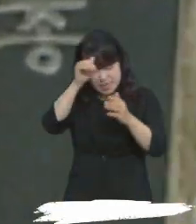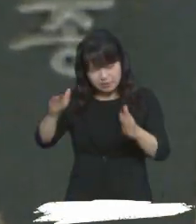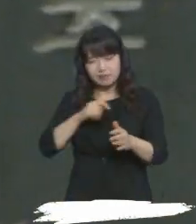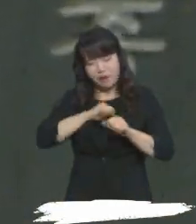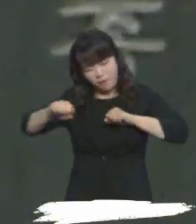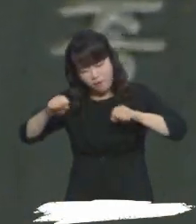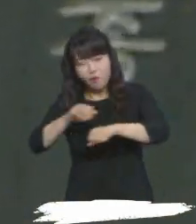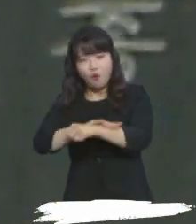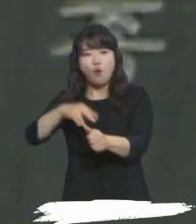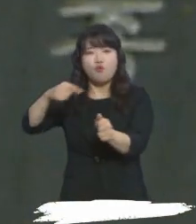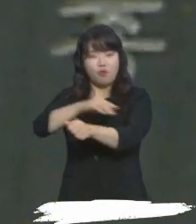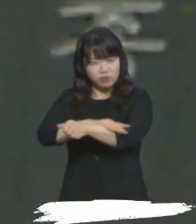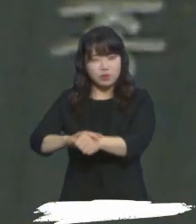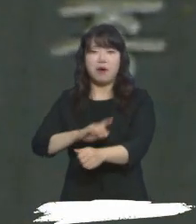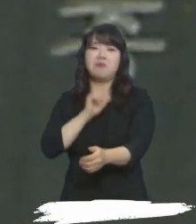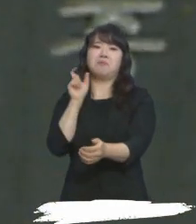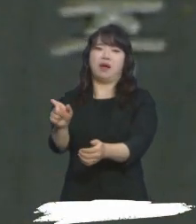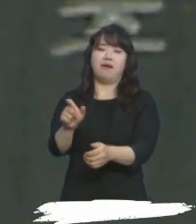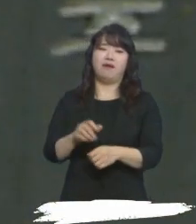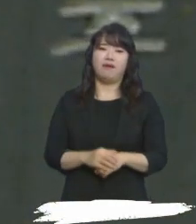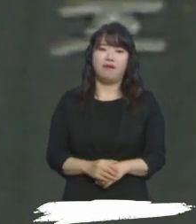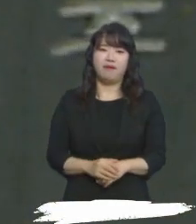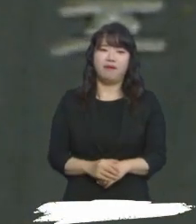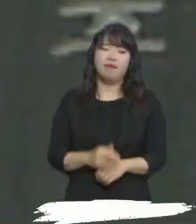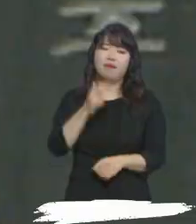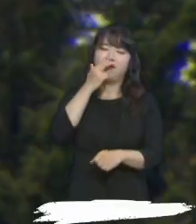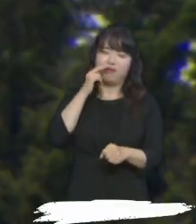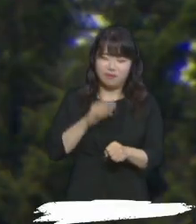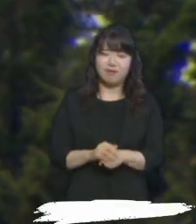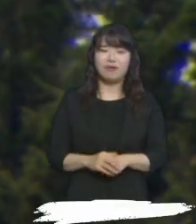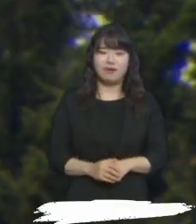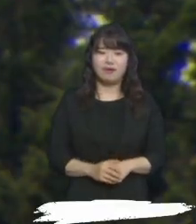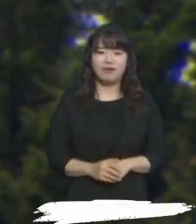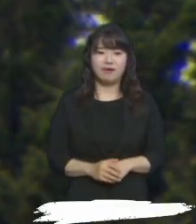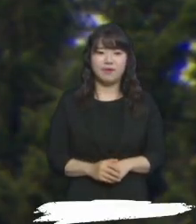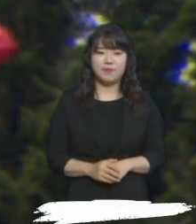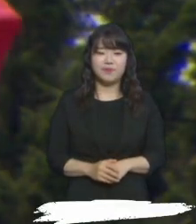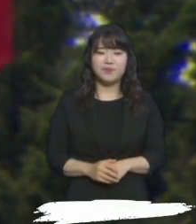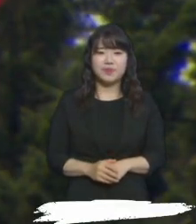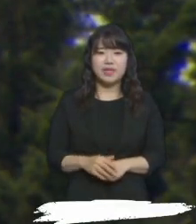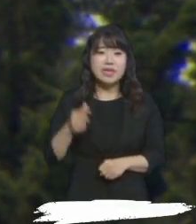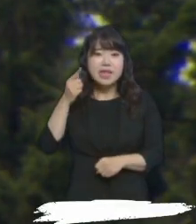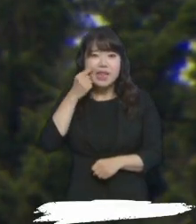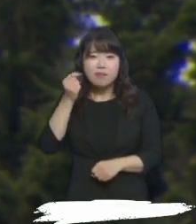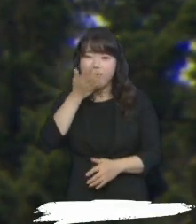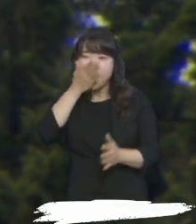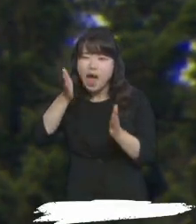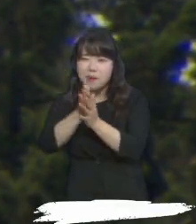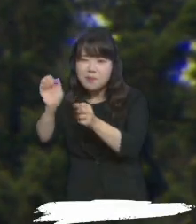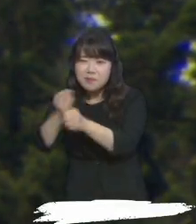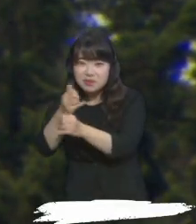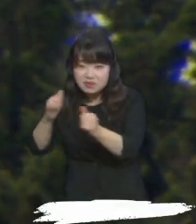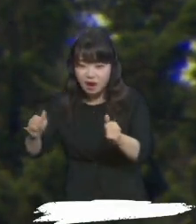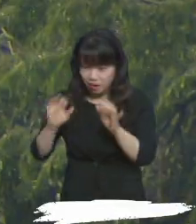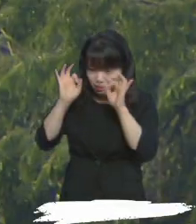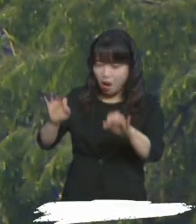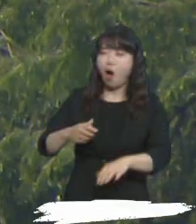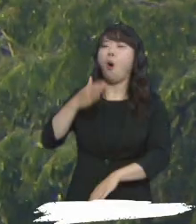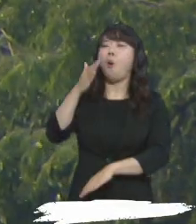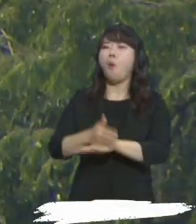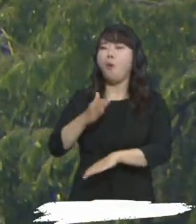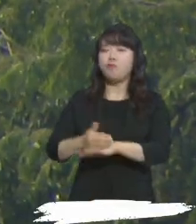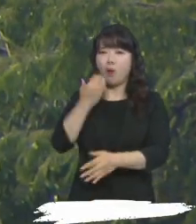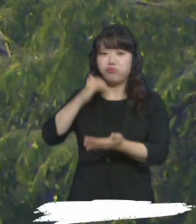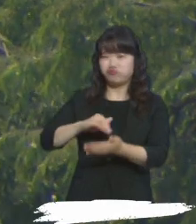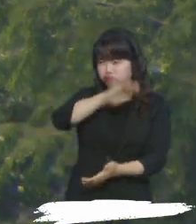사업으로 교육에 종사했다고 쓰여 있습니다. 이 친일 반민족 행위자들에게 어떻게 고마움을 표시할 수